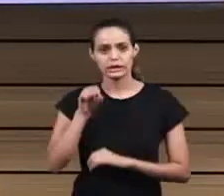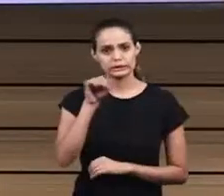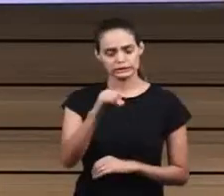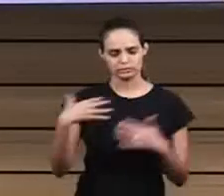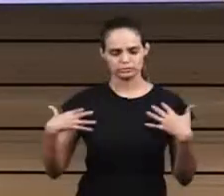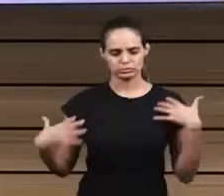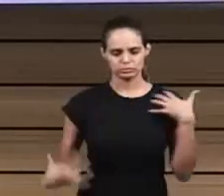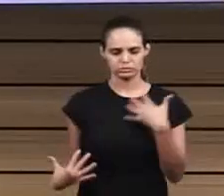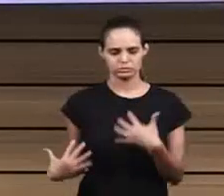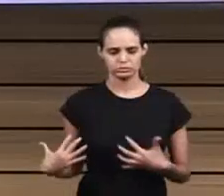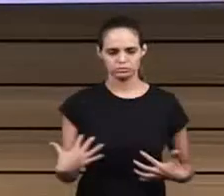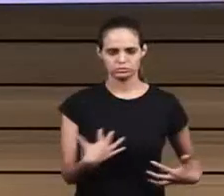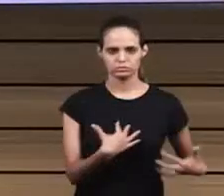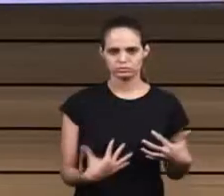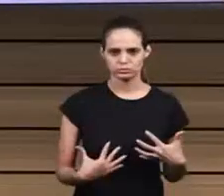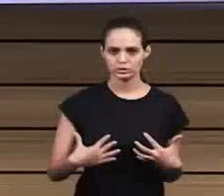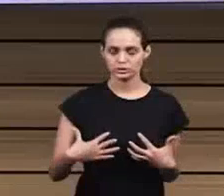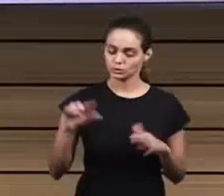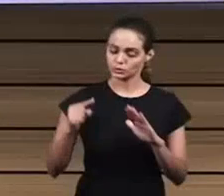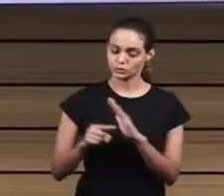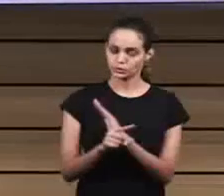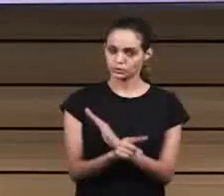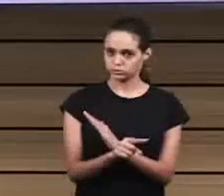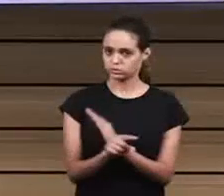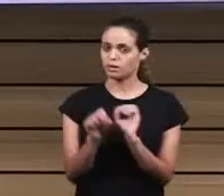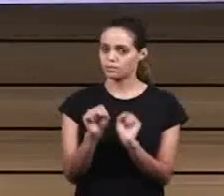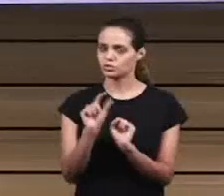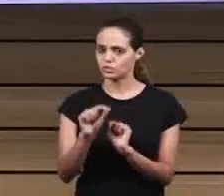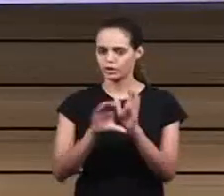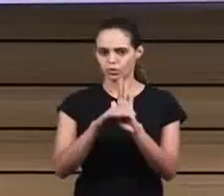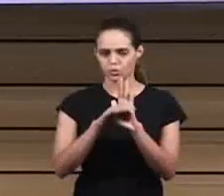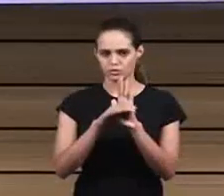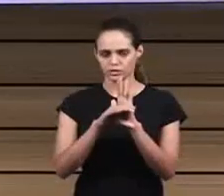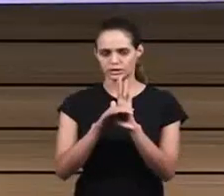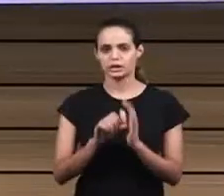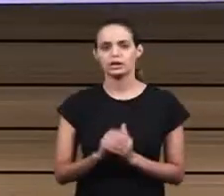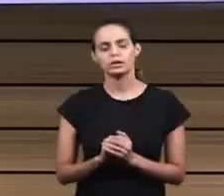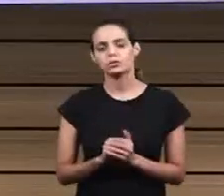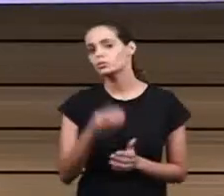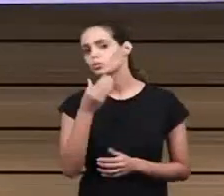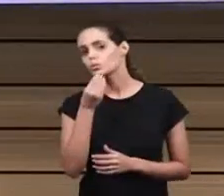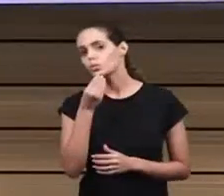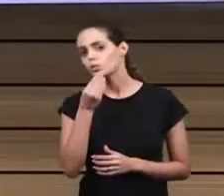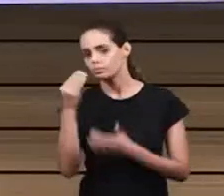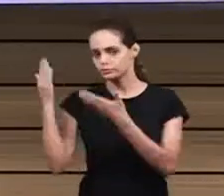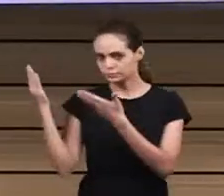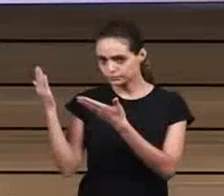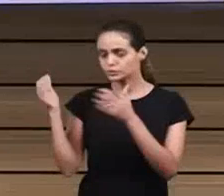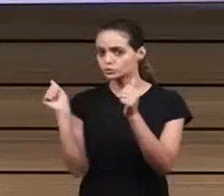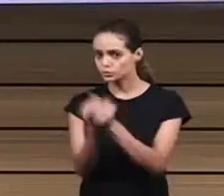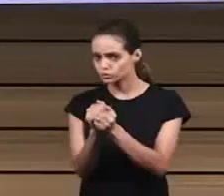seinen Schulranzen und seine Schuhe an die bestimmten Orte geben. Und wenn jetzt die